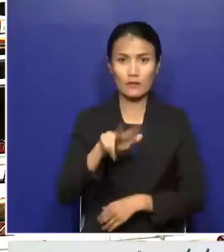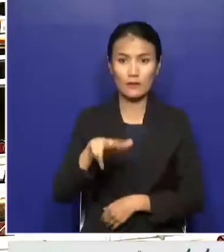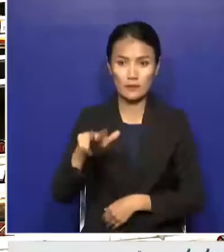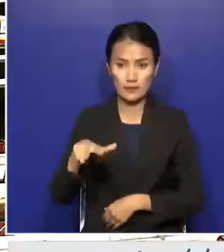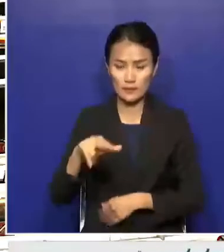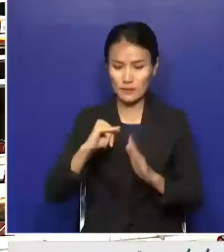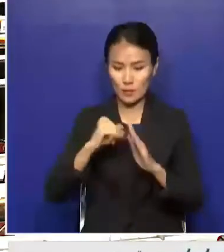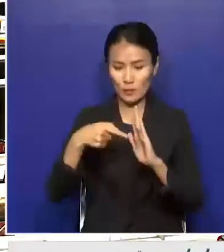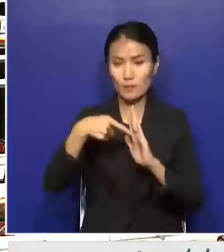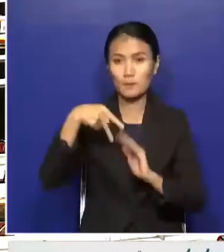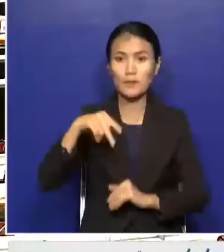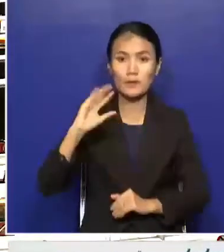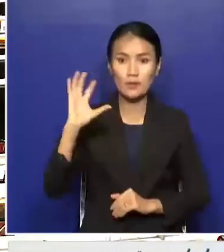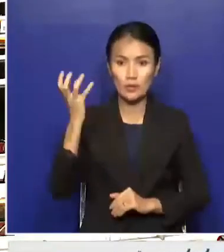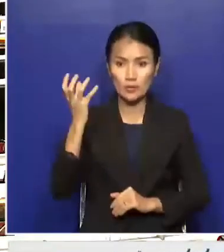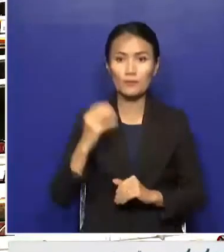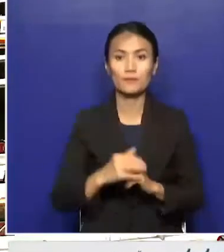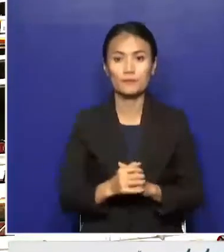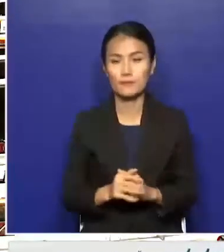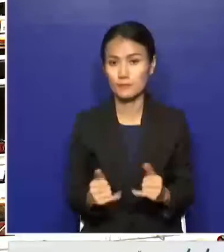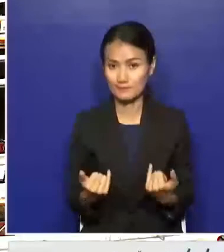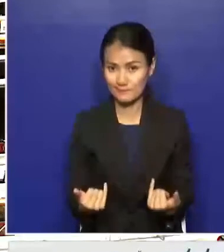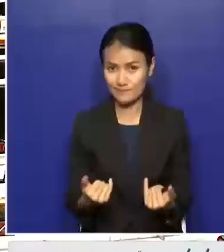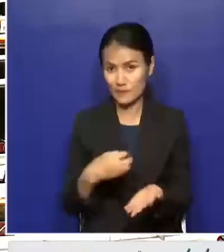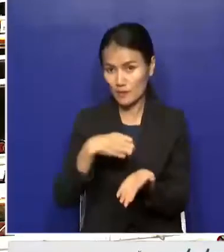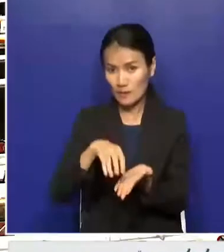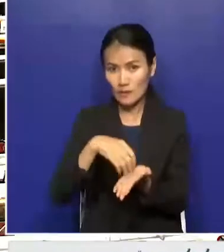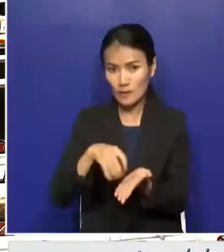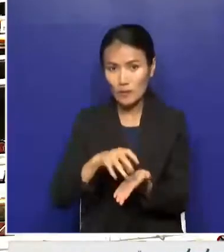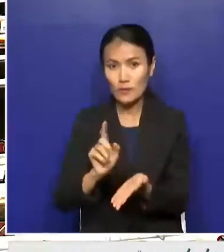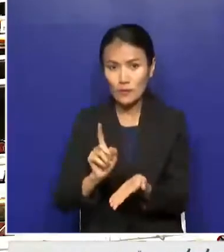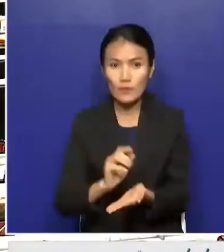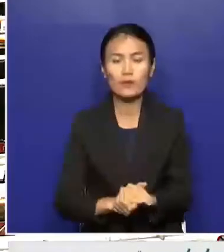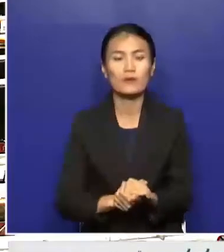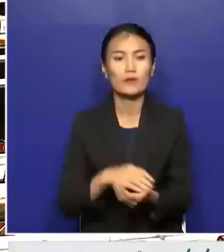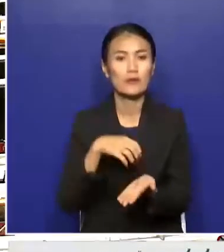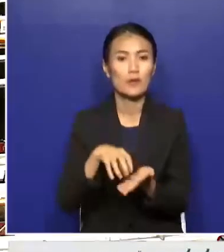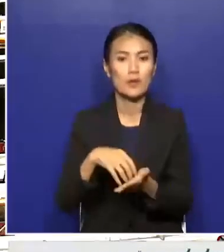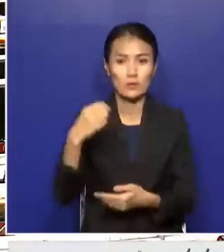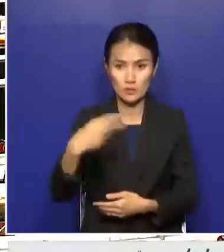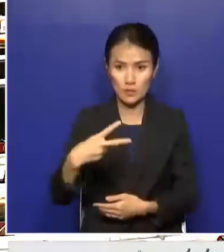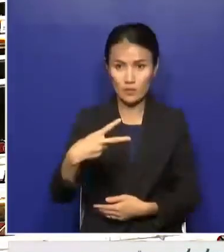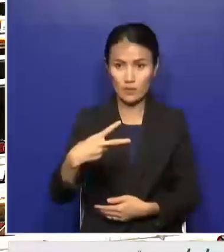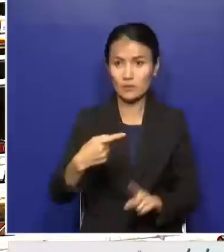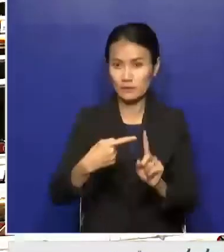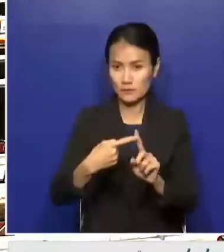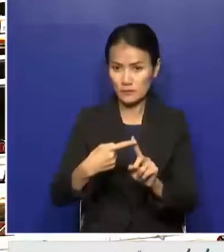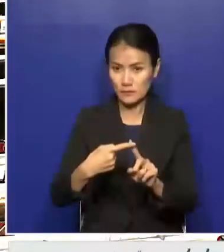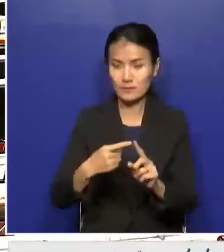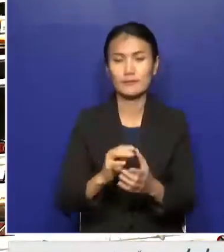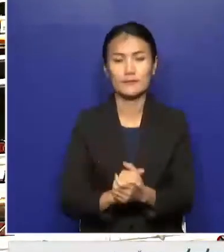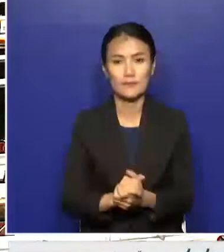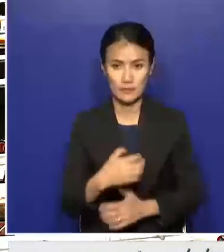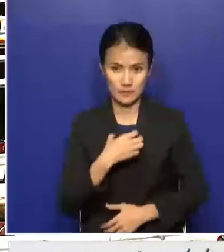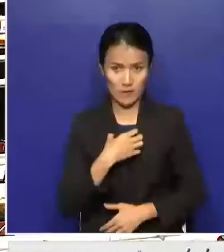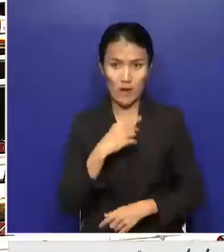วันนี้ผมเองมีเรื่องที่จะมานำเรียนท่านประธานนะครับสองเรื่องนะครับเรื่องแรกเนี่ยตอนแรกตั้งใจว่าจะในเรื่อง